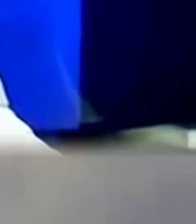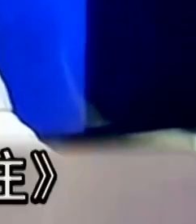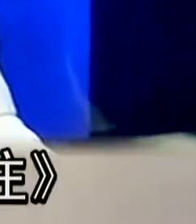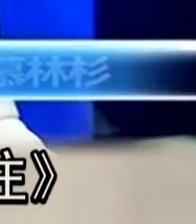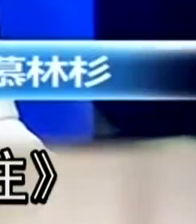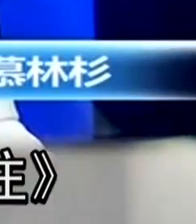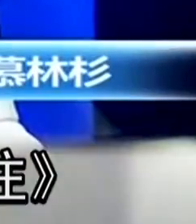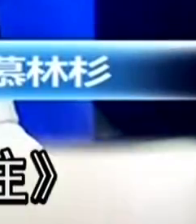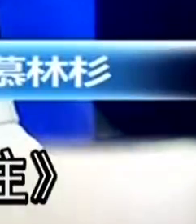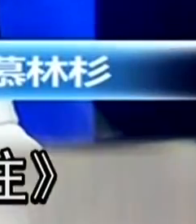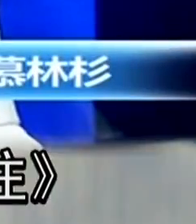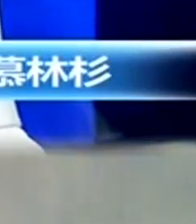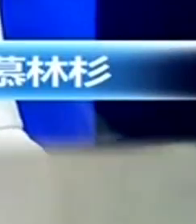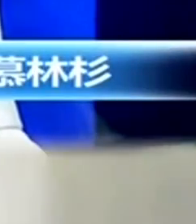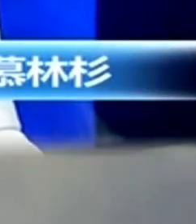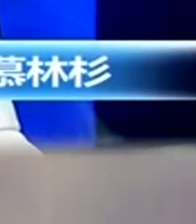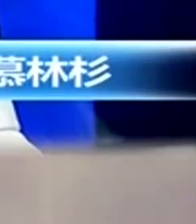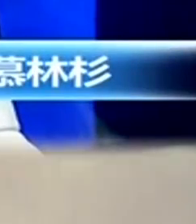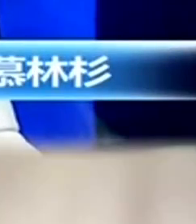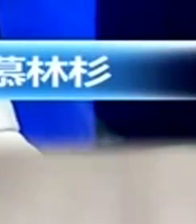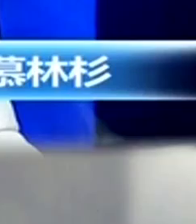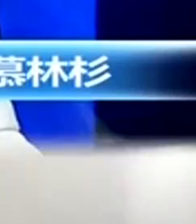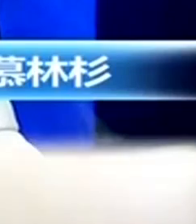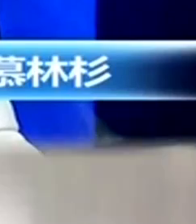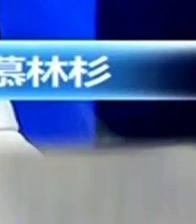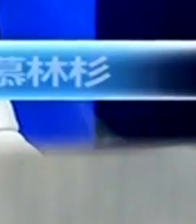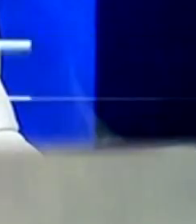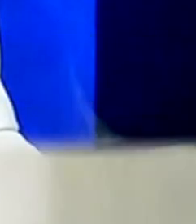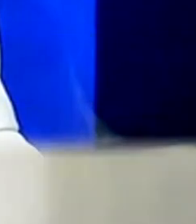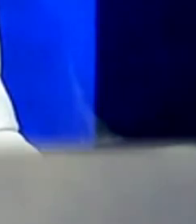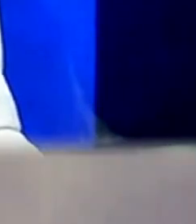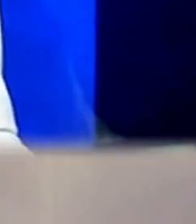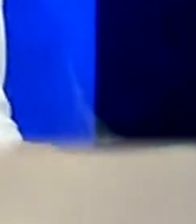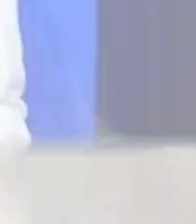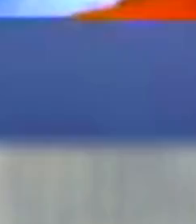各位好，欢迎您收看今天的共同关注。节目一开始，了解今天的时政消息。